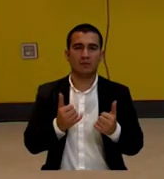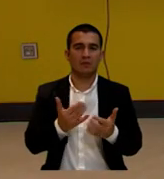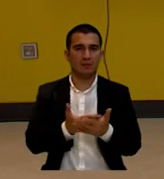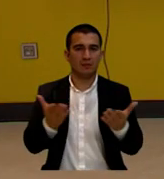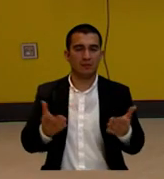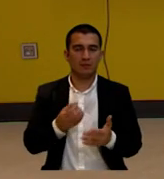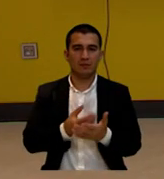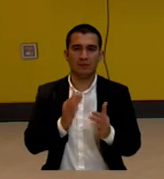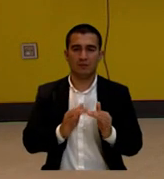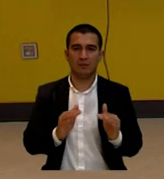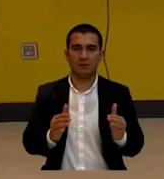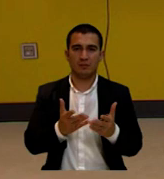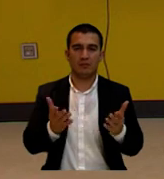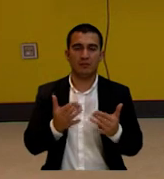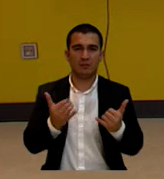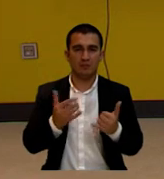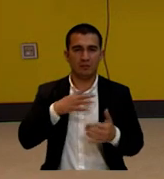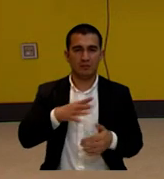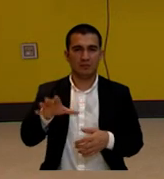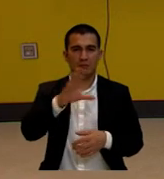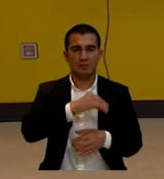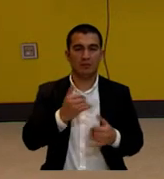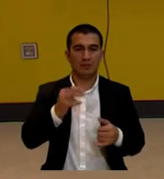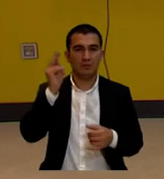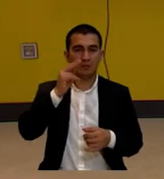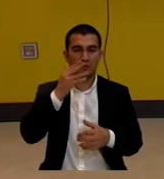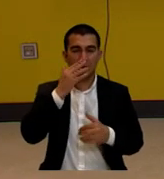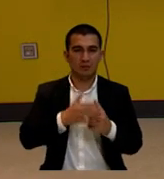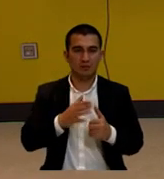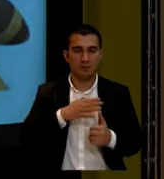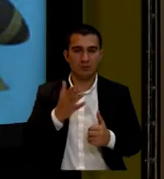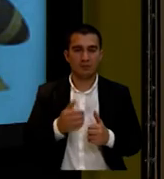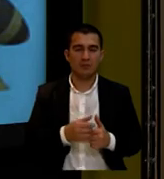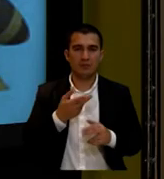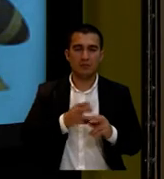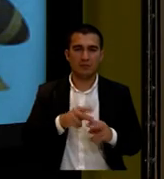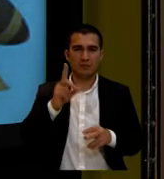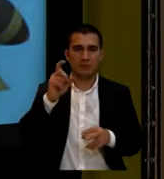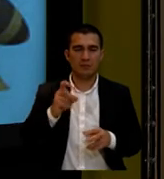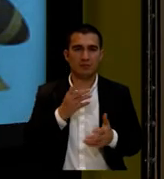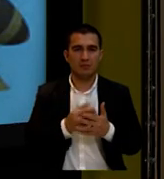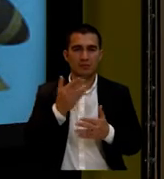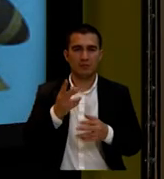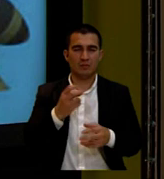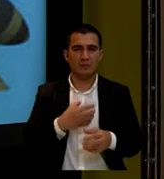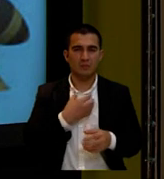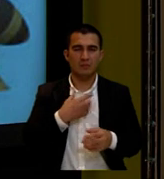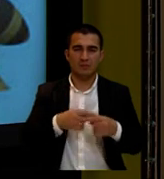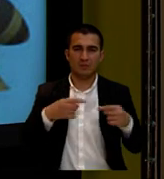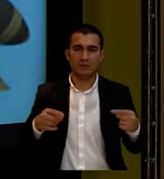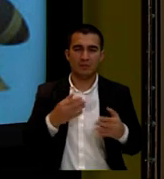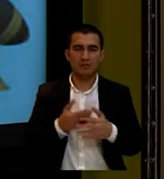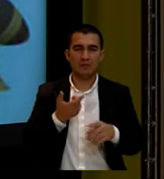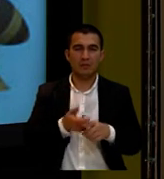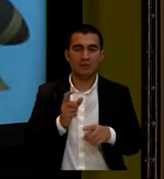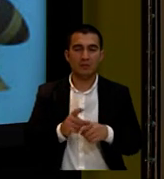Demak, aziz o'quvchilar, siz bugungi darsimiz orqali umurtqali hayvonlarda qon aylanish